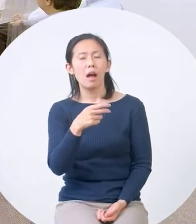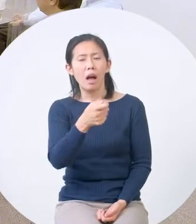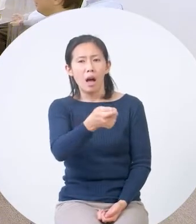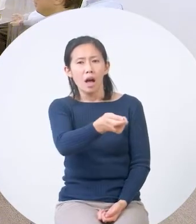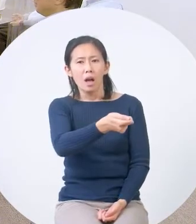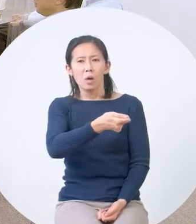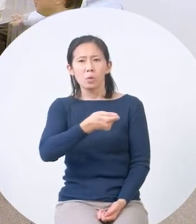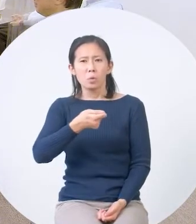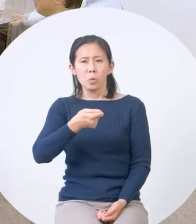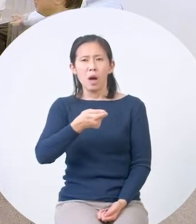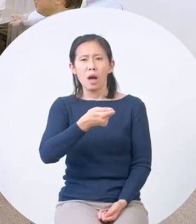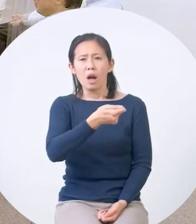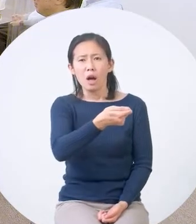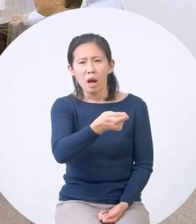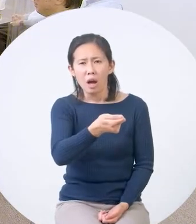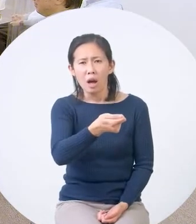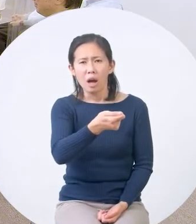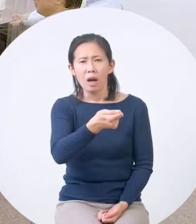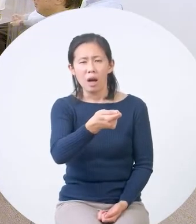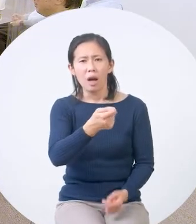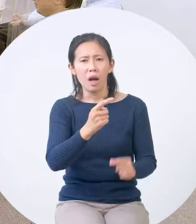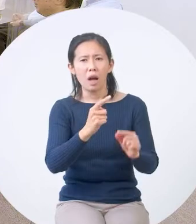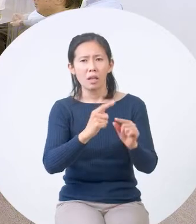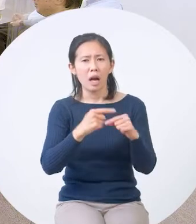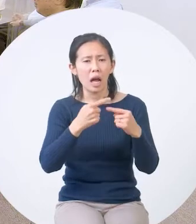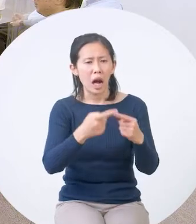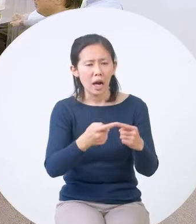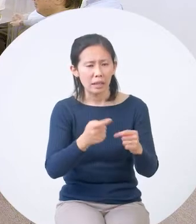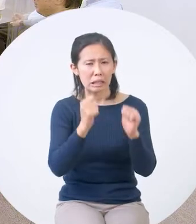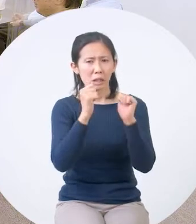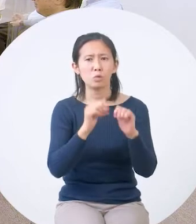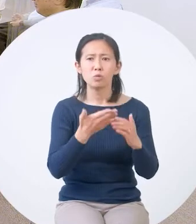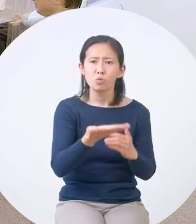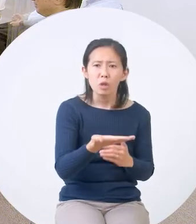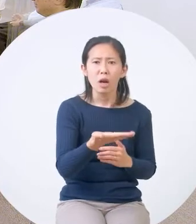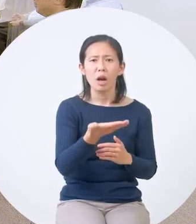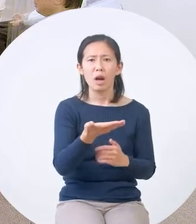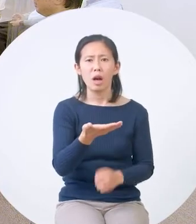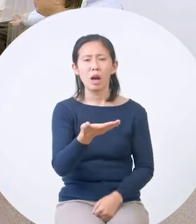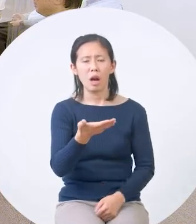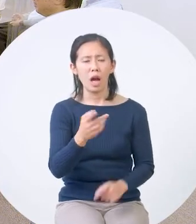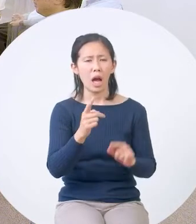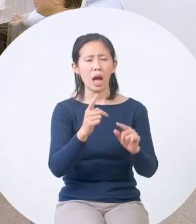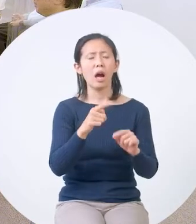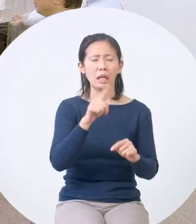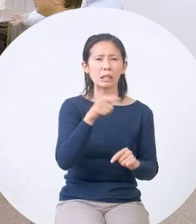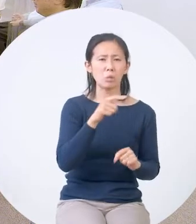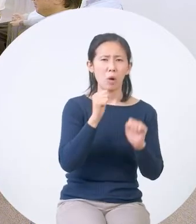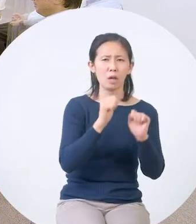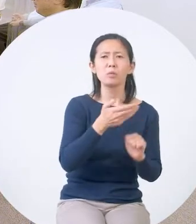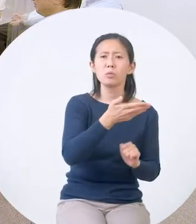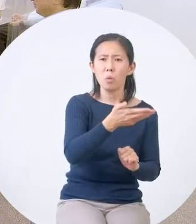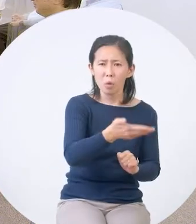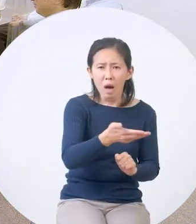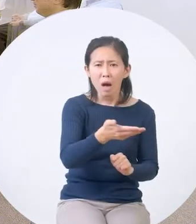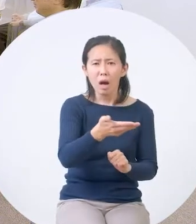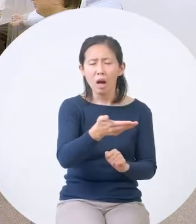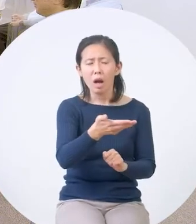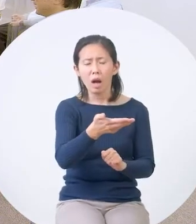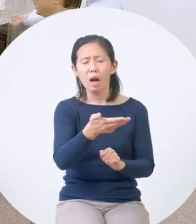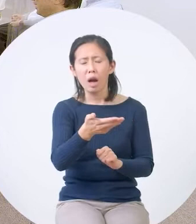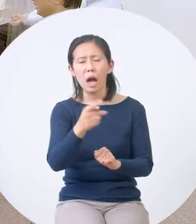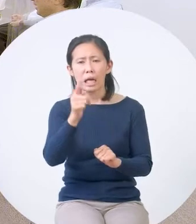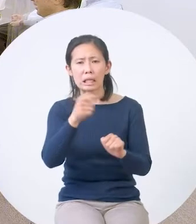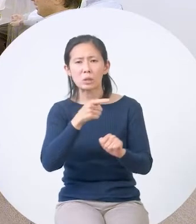開いてるか開いてないかが、ドアが閉まってると人がいて中に入っていて鍵